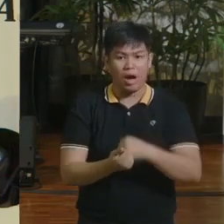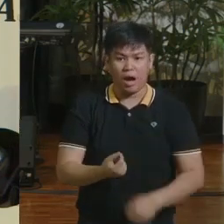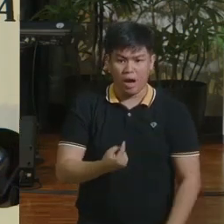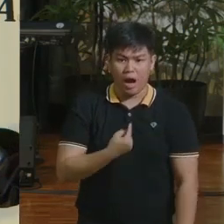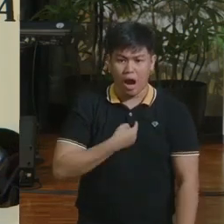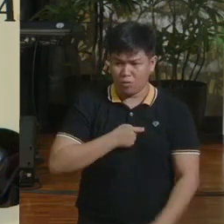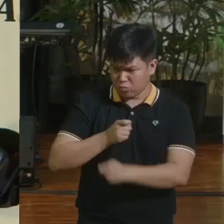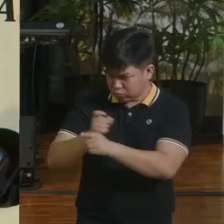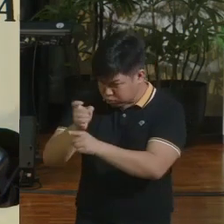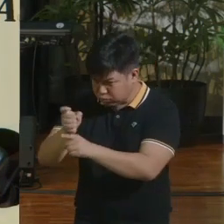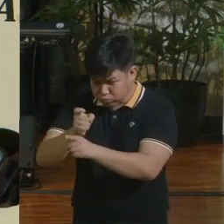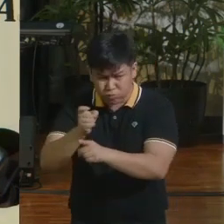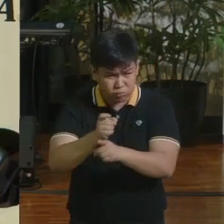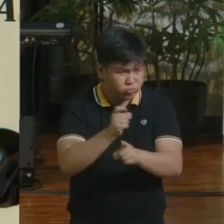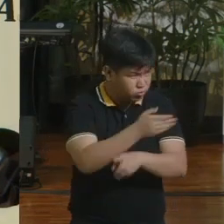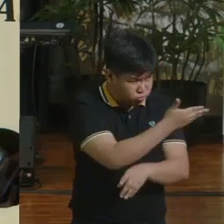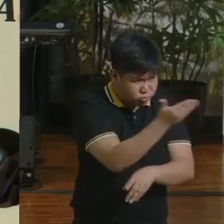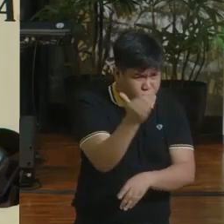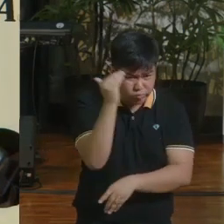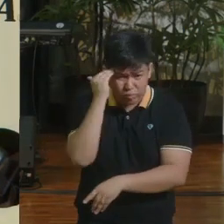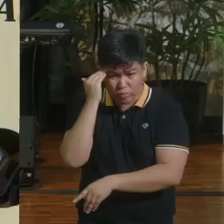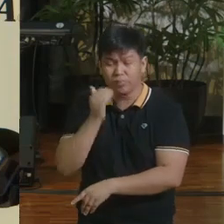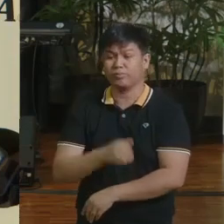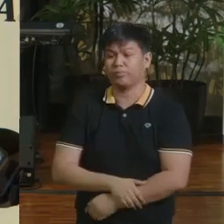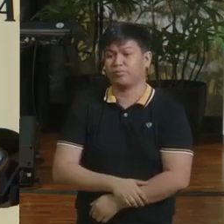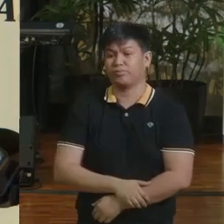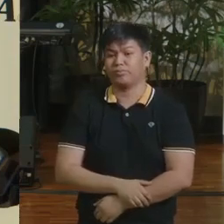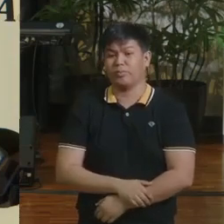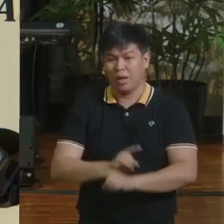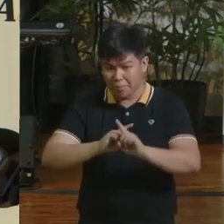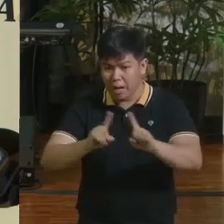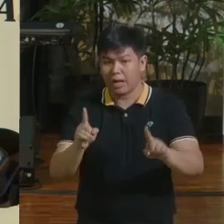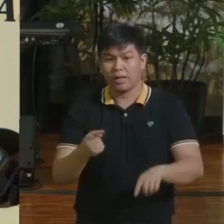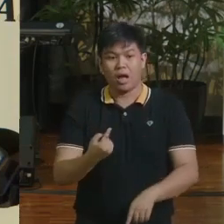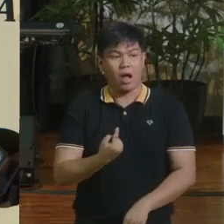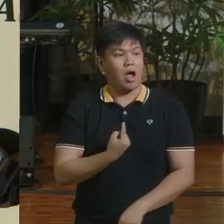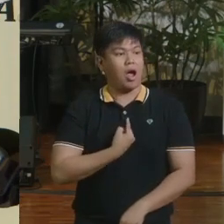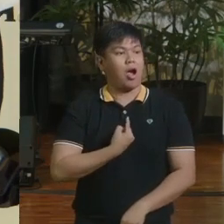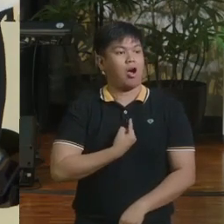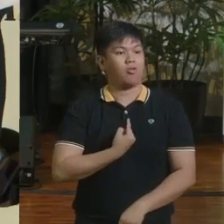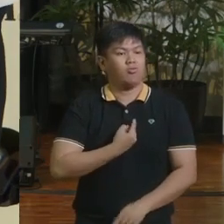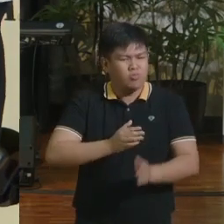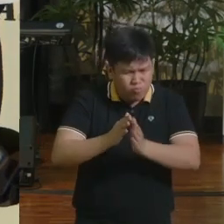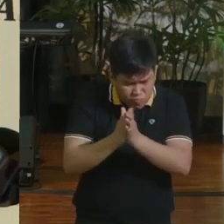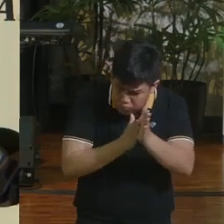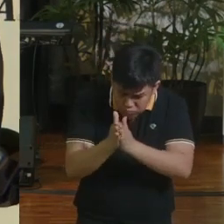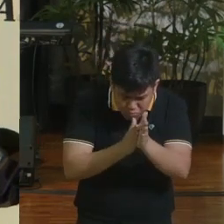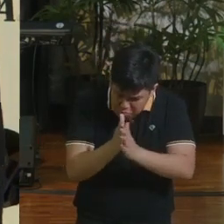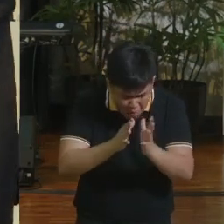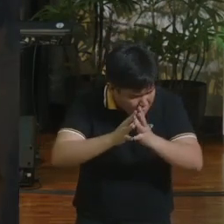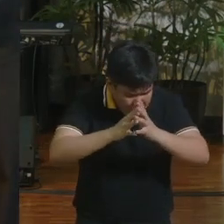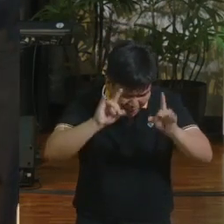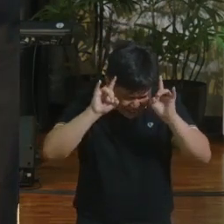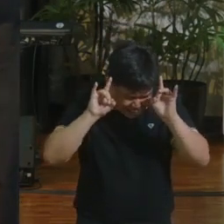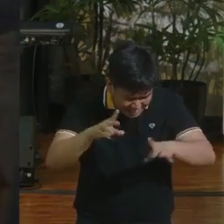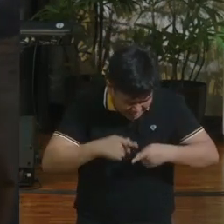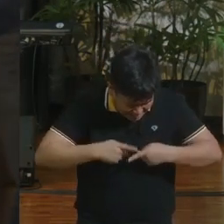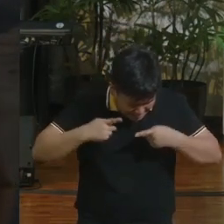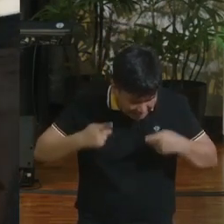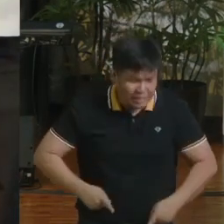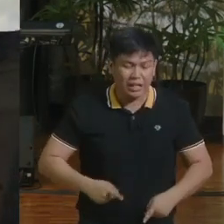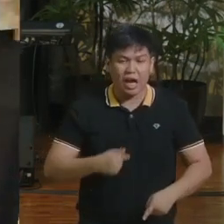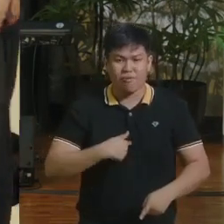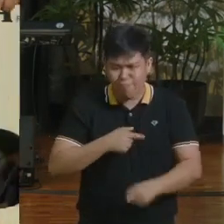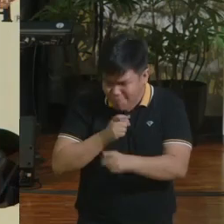ako'y persecutor dati, alam niyo lahat yan. But, ako ang pinaka-zealous, pinaka-umakyat, pinaka-sikat